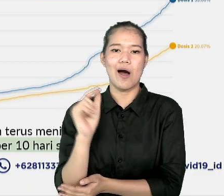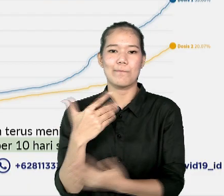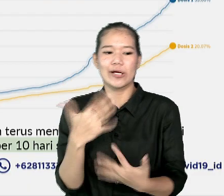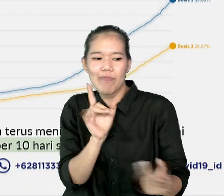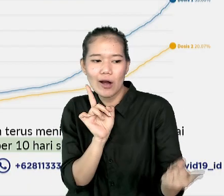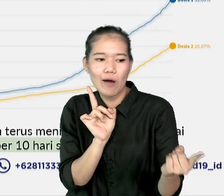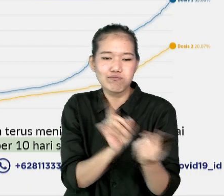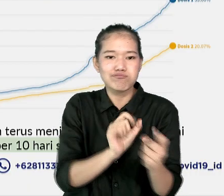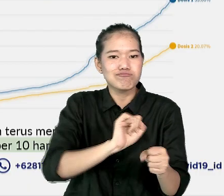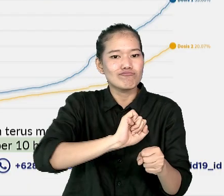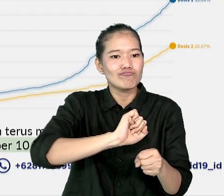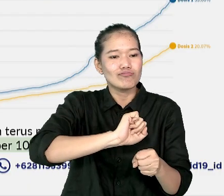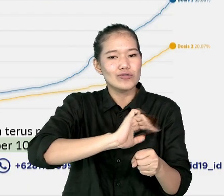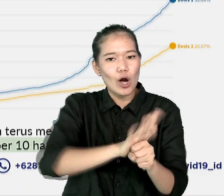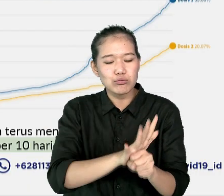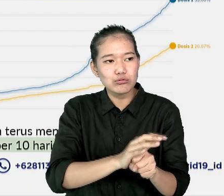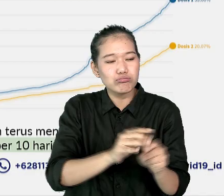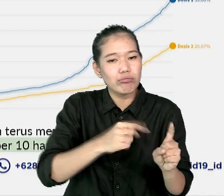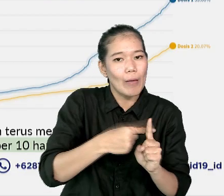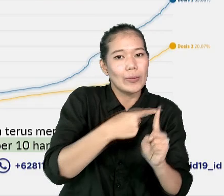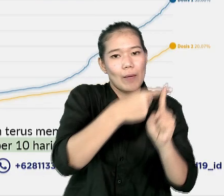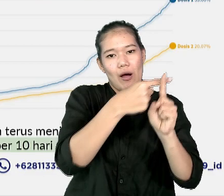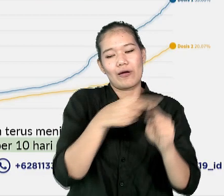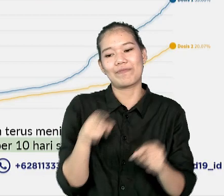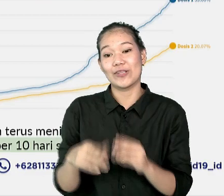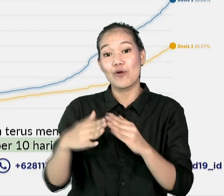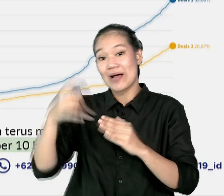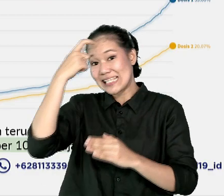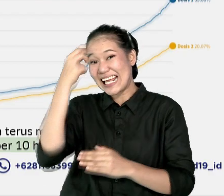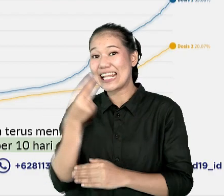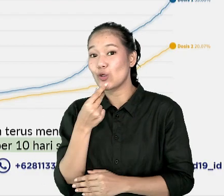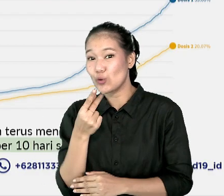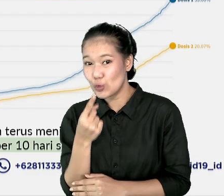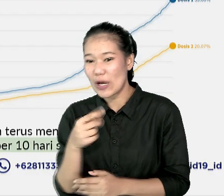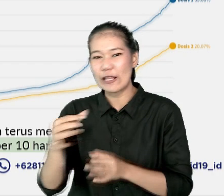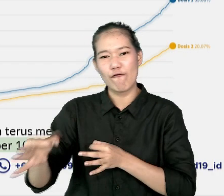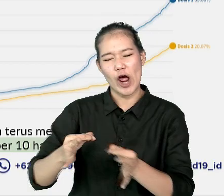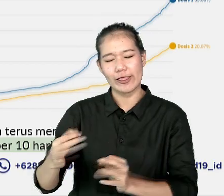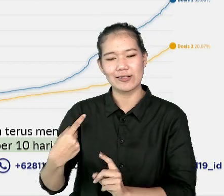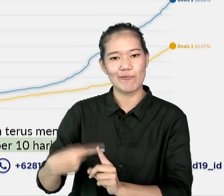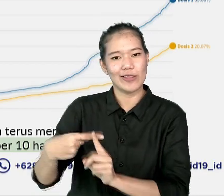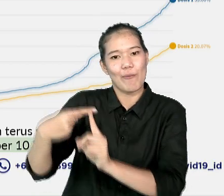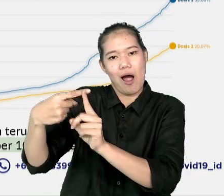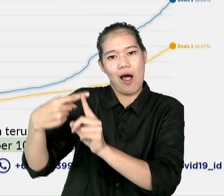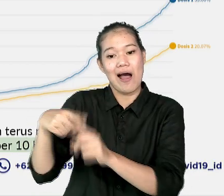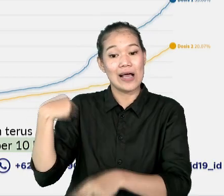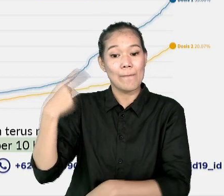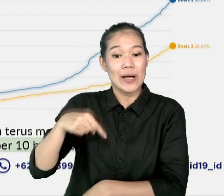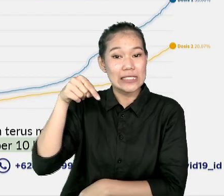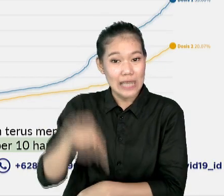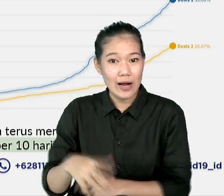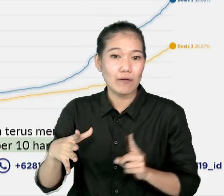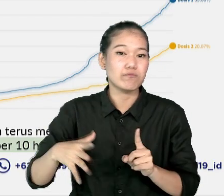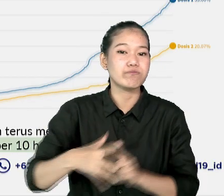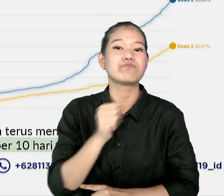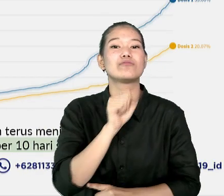lonjakan kasus. Jumlah tempat tidur di rumah sakit rujukan terus ditambah dan hingga saat ini telah